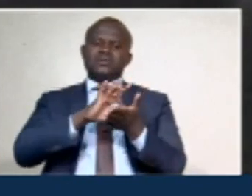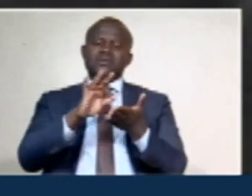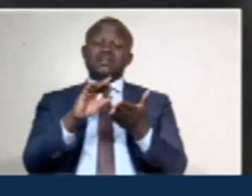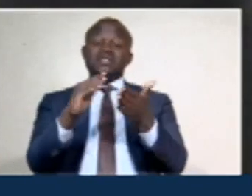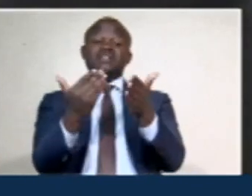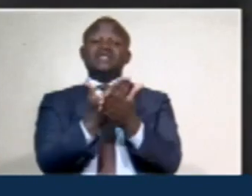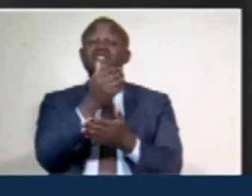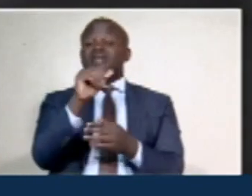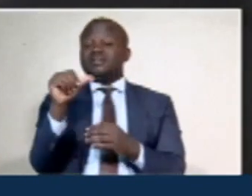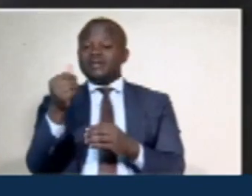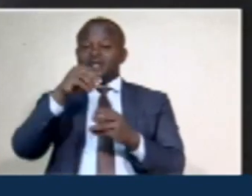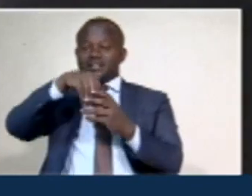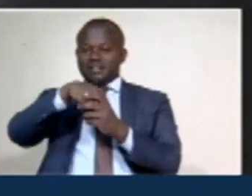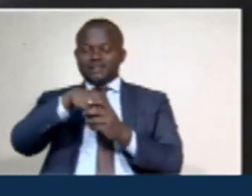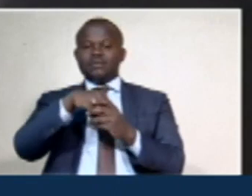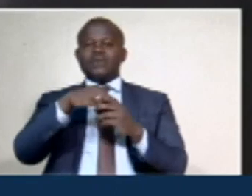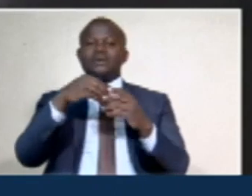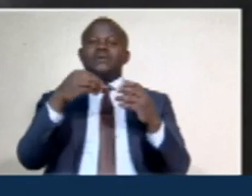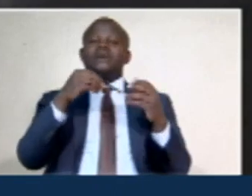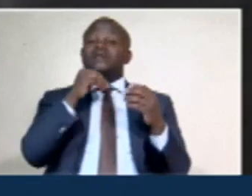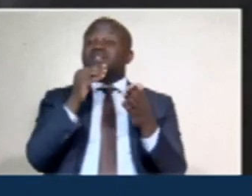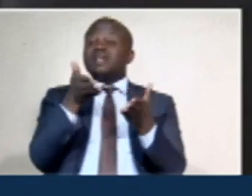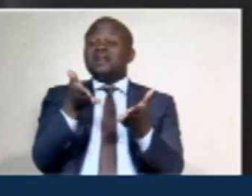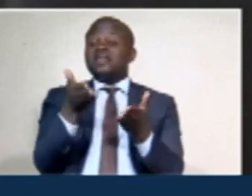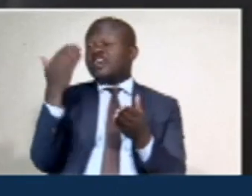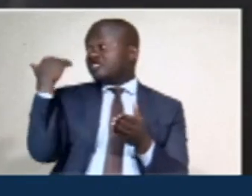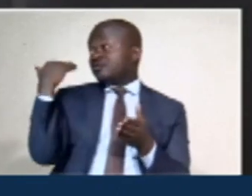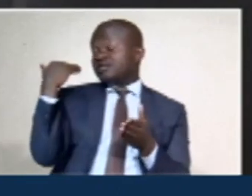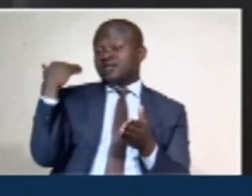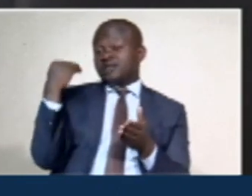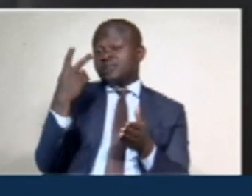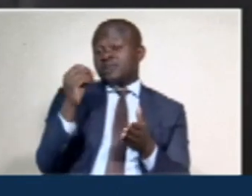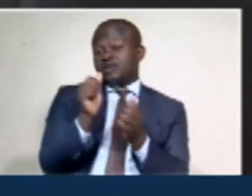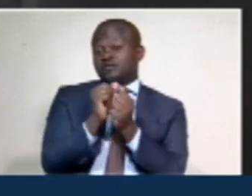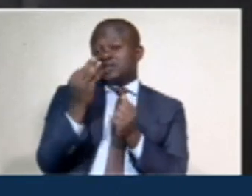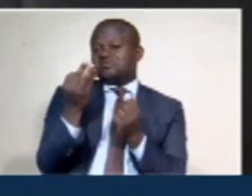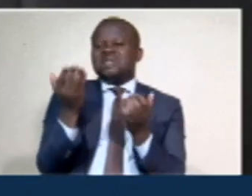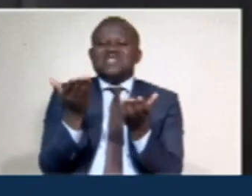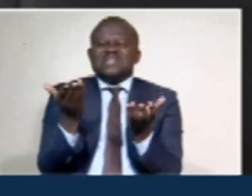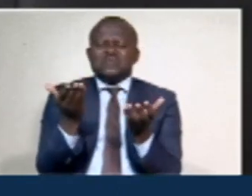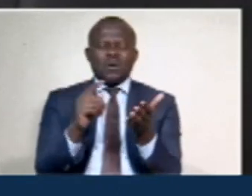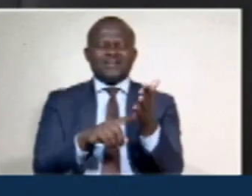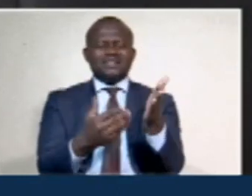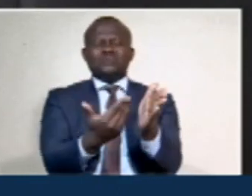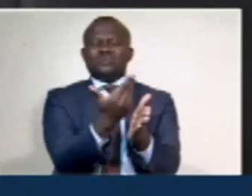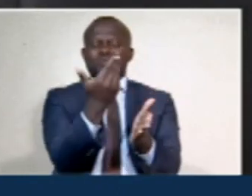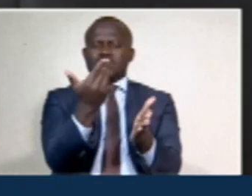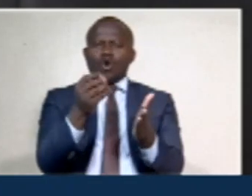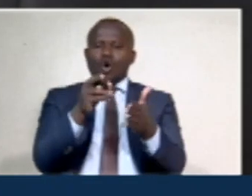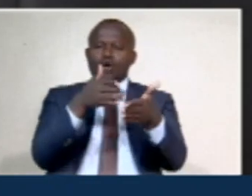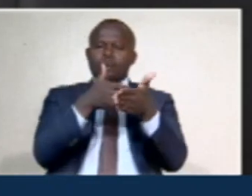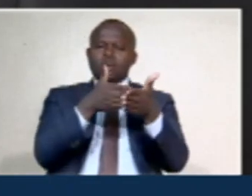Igishya kindi cyajemo cyaba kitari gihari icyo gihe ni iki ko cyangwa se imbogamizi